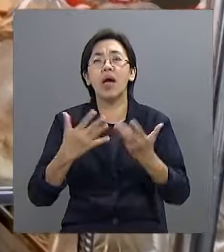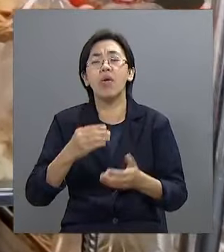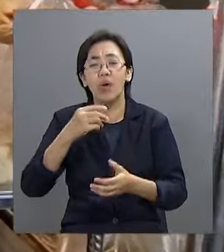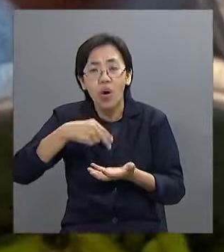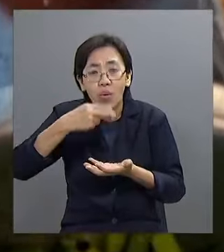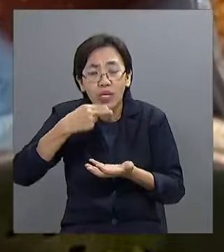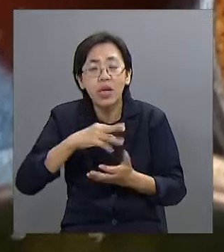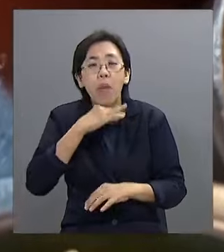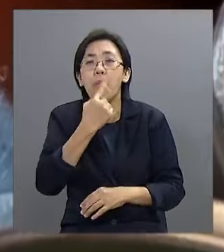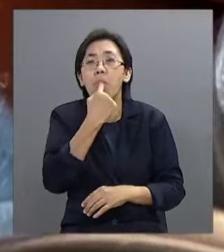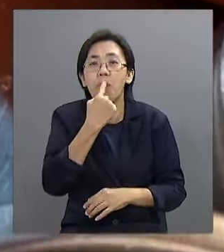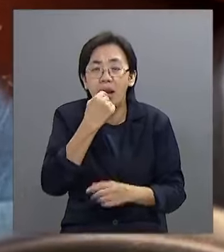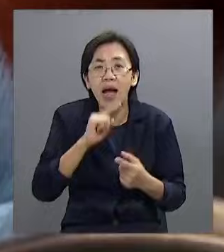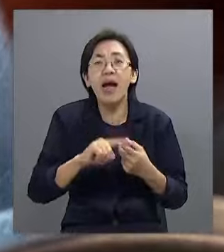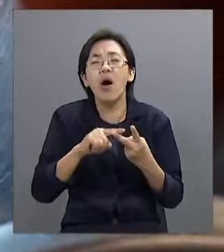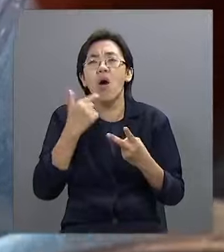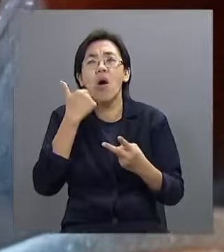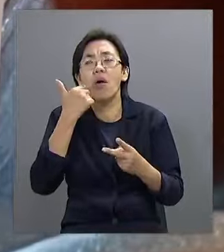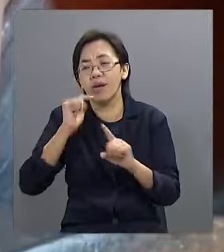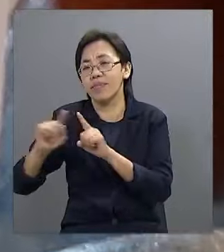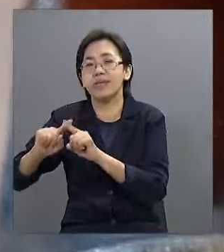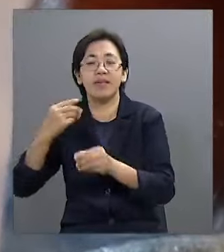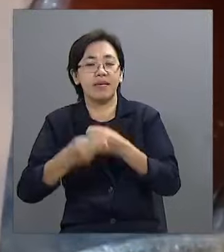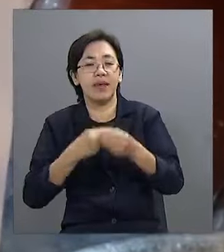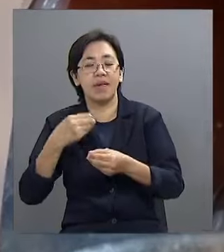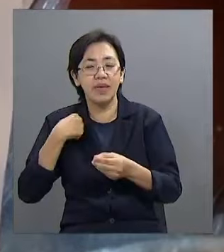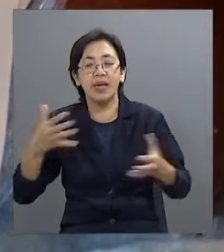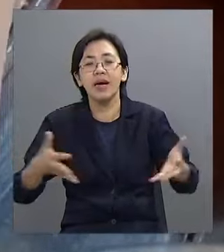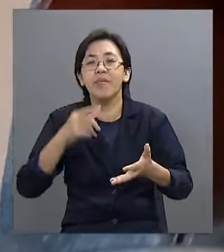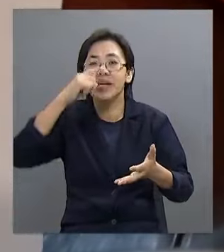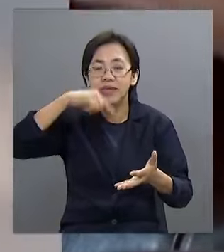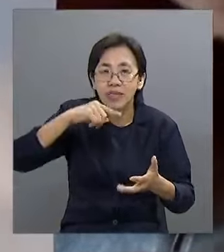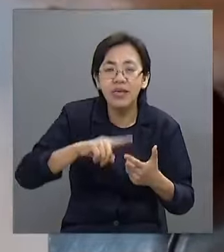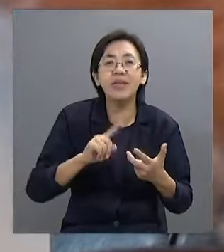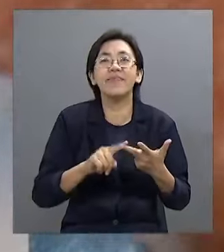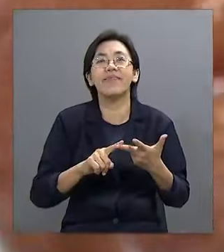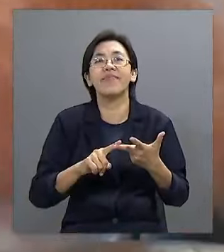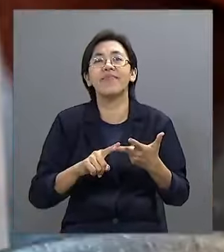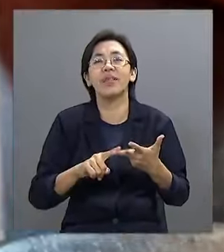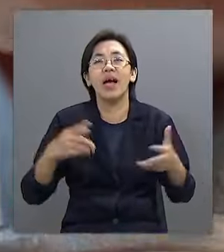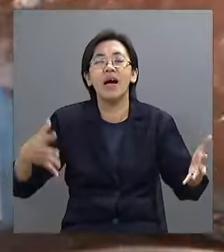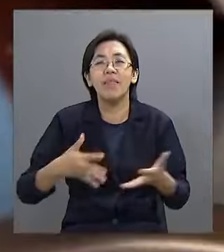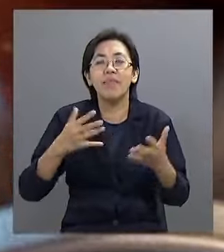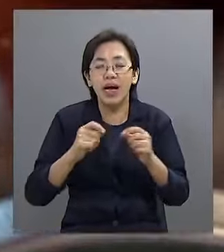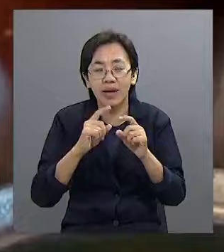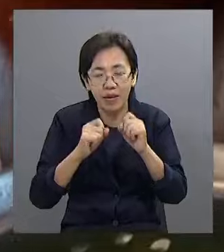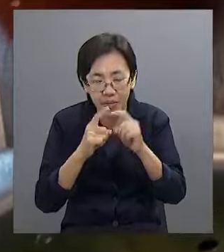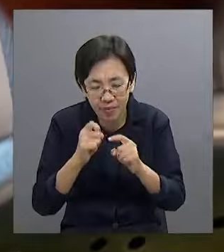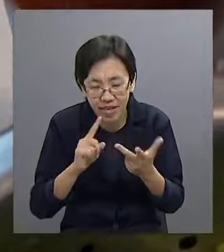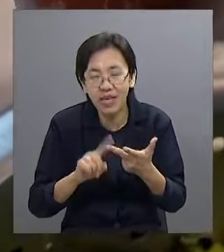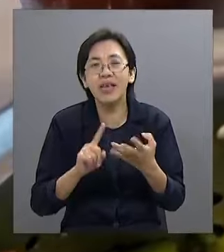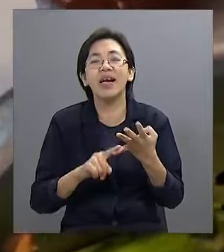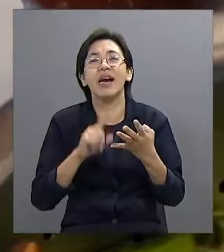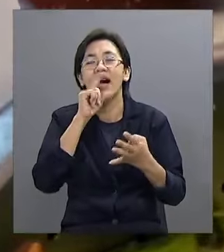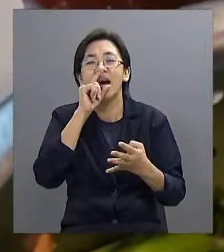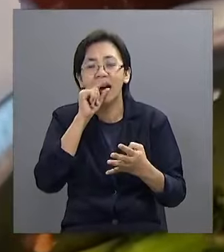ยังมีเมนูอร่อยอีกหลายชนิดผัดไทยนะคะผัดบะหมี่กึ่งสำเร็จรูปผัดกระเพราไก่กระเทียมกระเพราเครื่อง